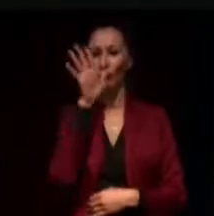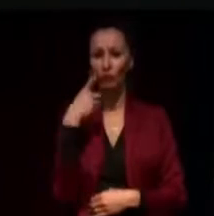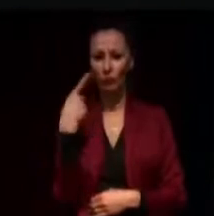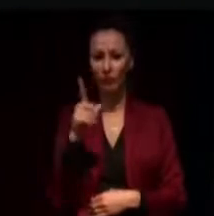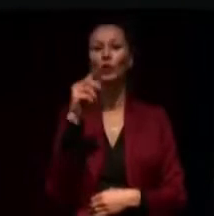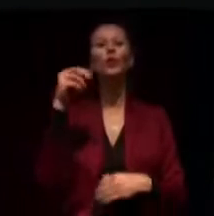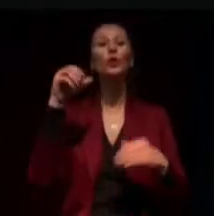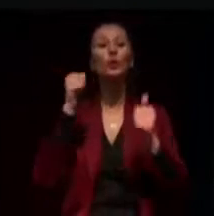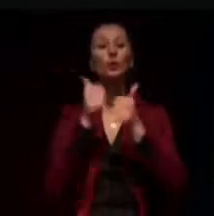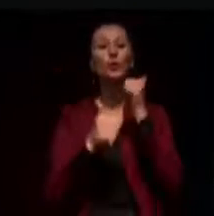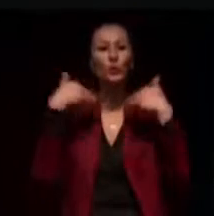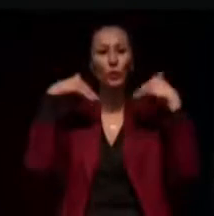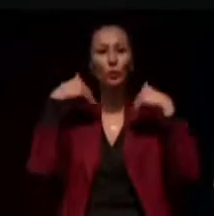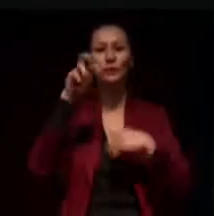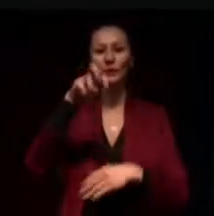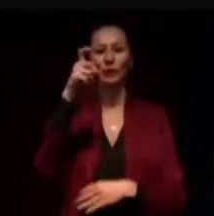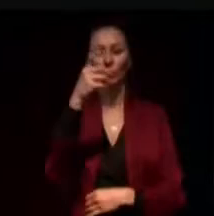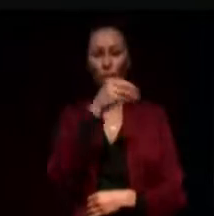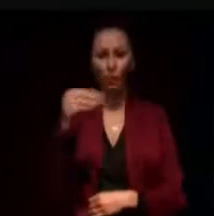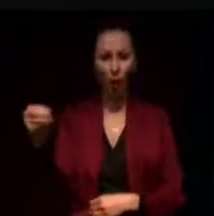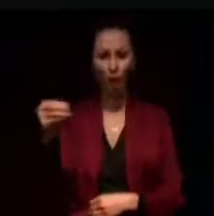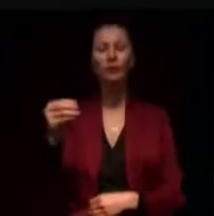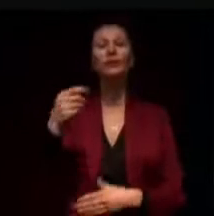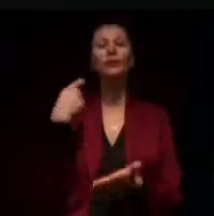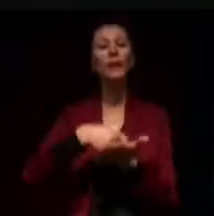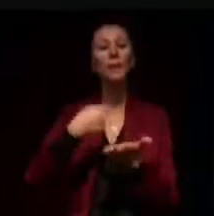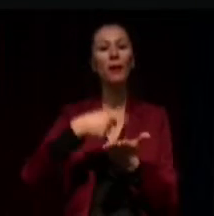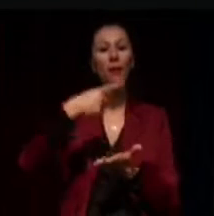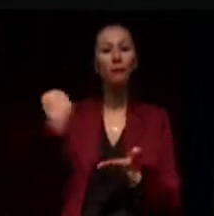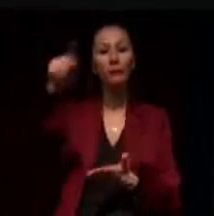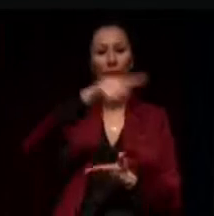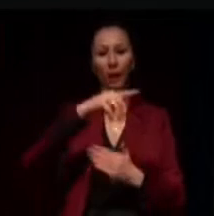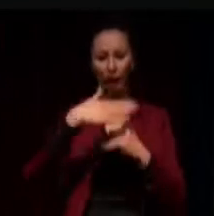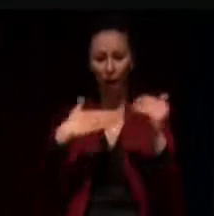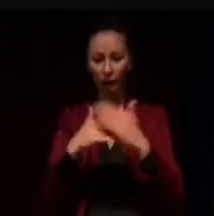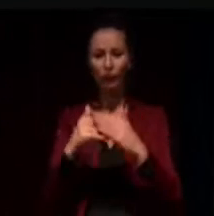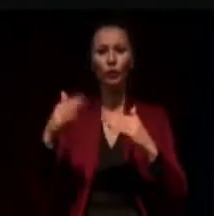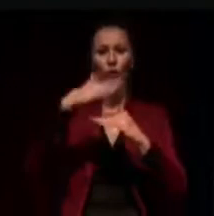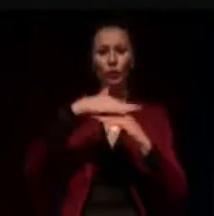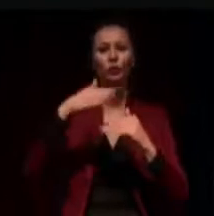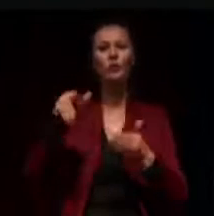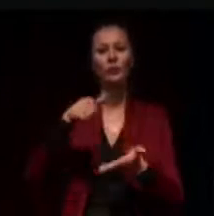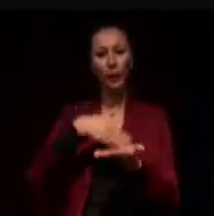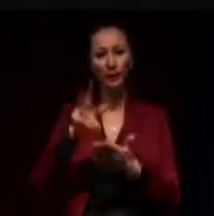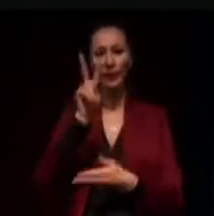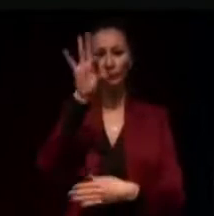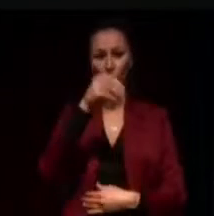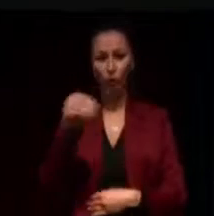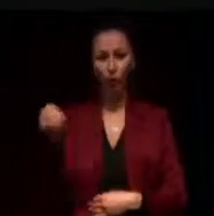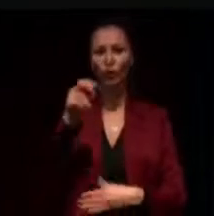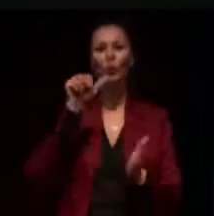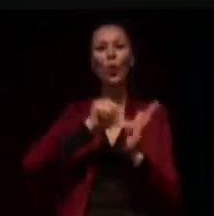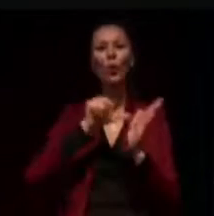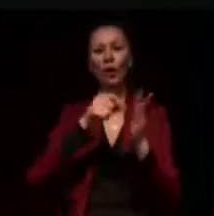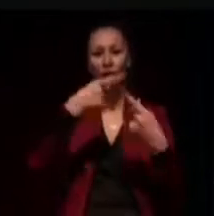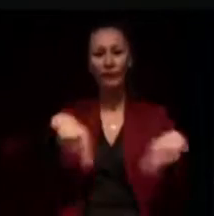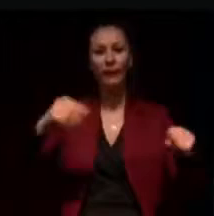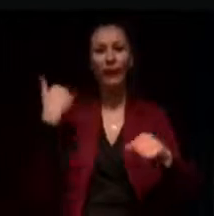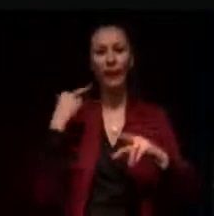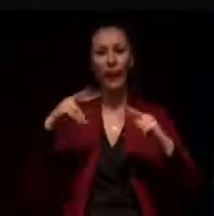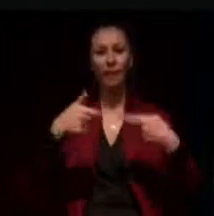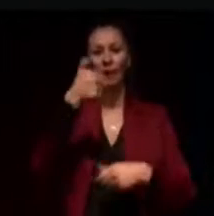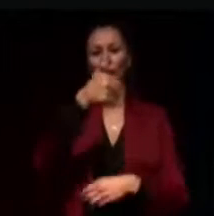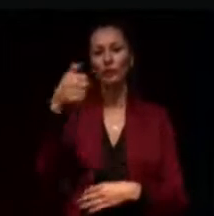95.500.000, süt kuzu projesi 89.000.000, kemeraltı alt ve üst yapı 70.000.000, konak ve çevresini yenileme